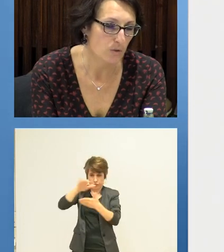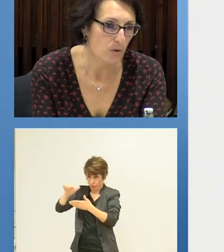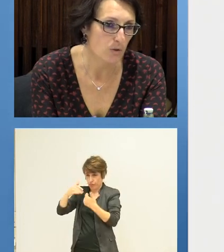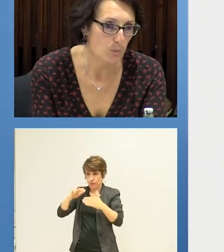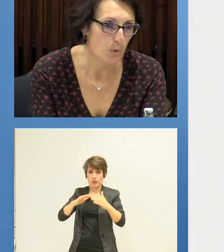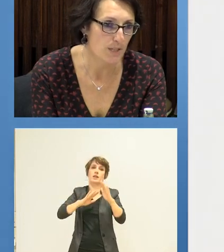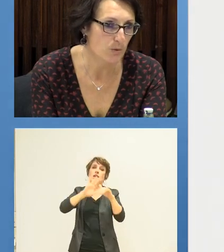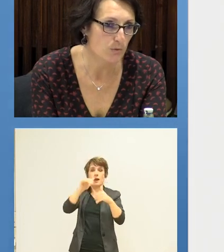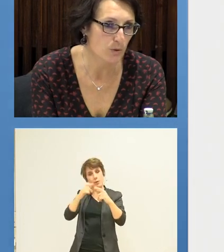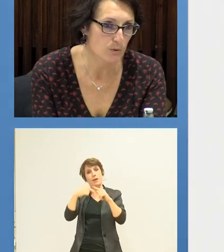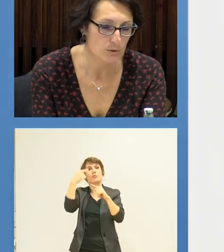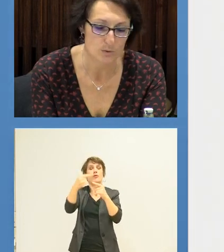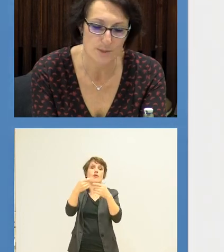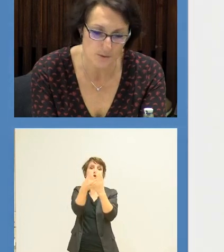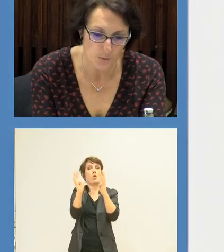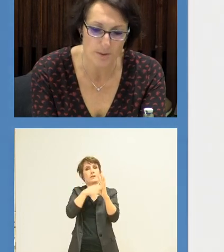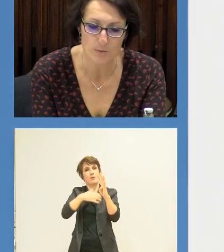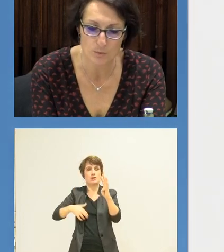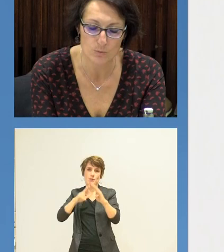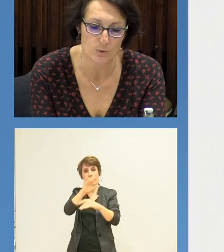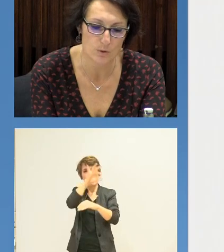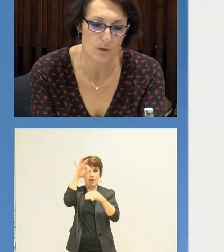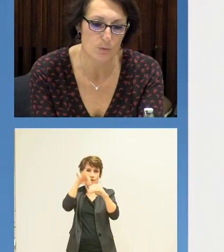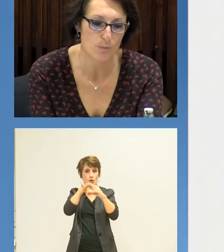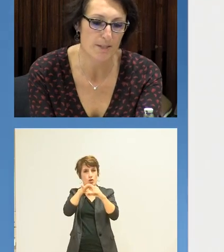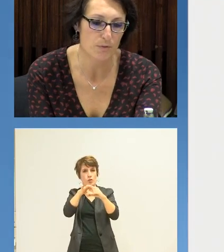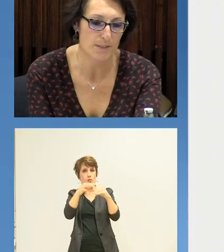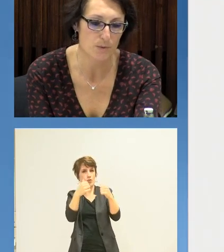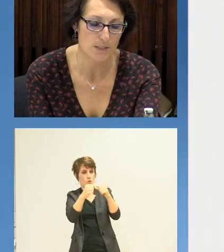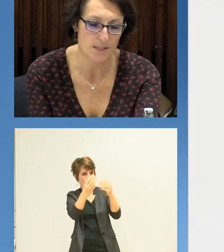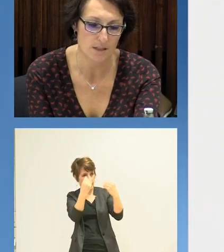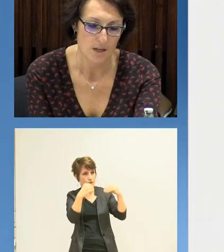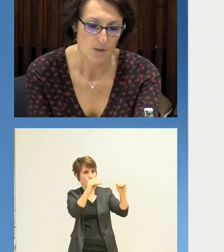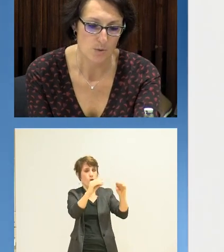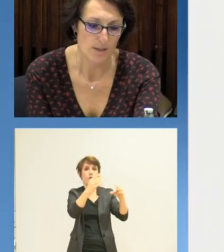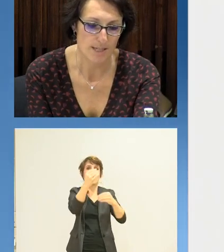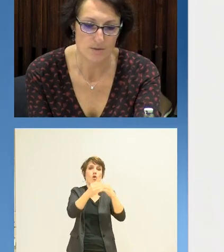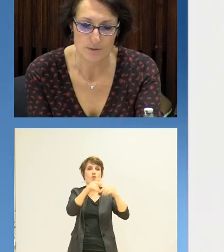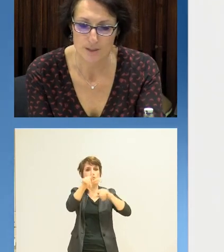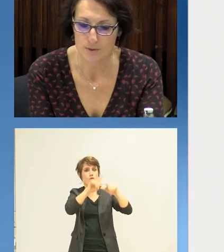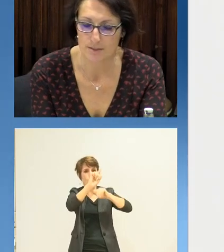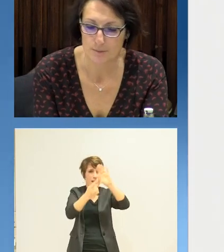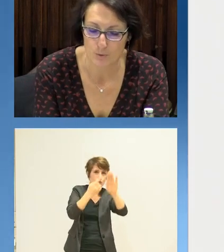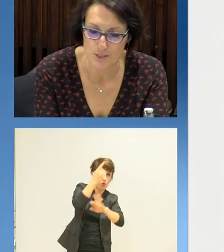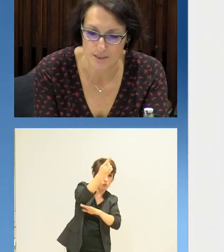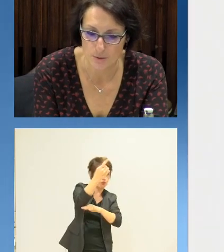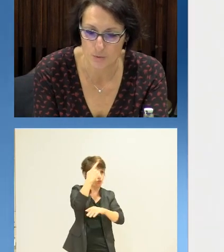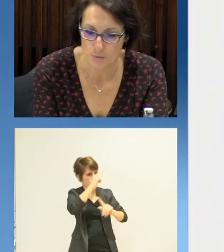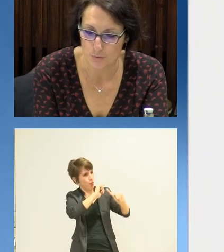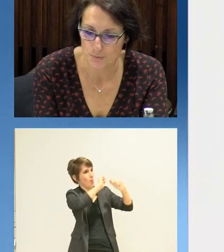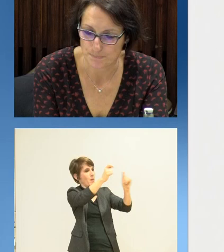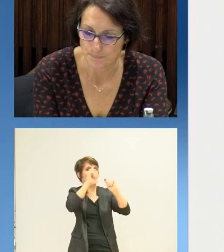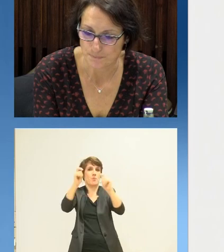actant le projet de vente de cession pardon ou de ou de bail emphytéotique sur la base des projets